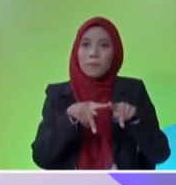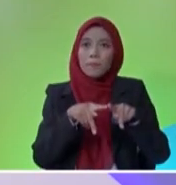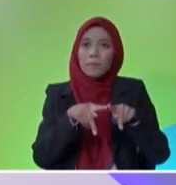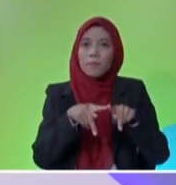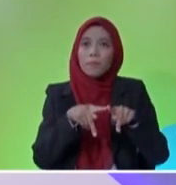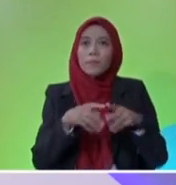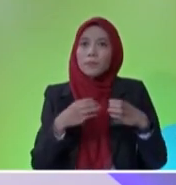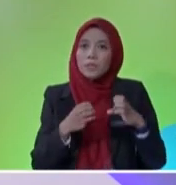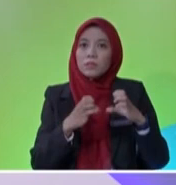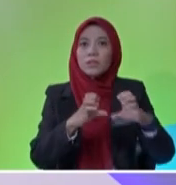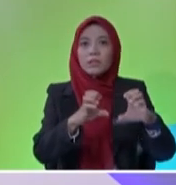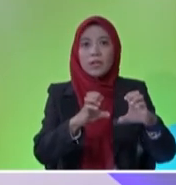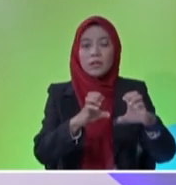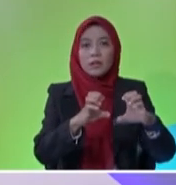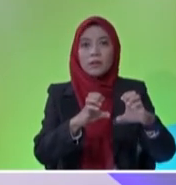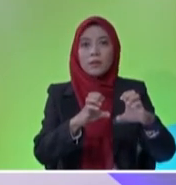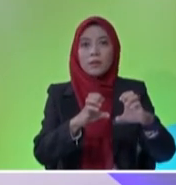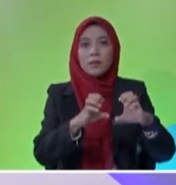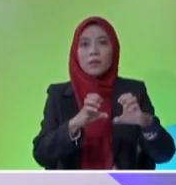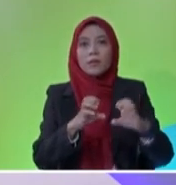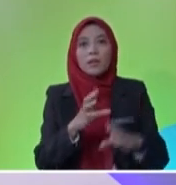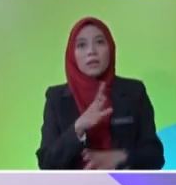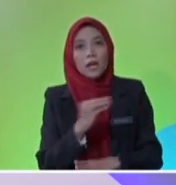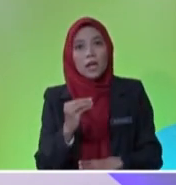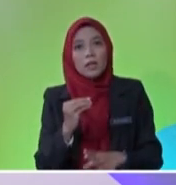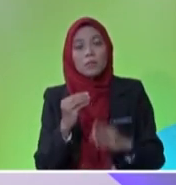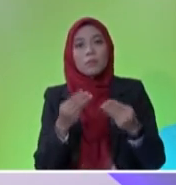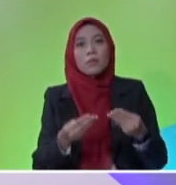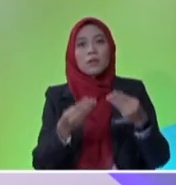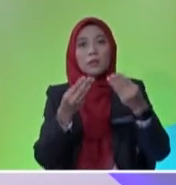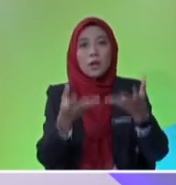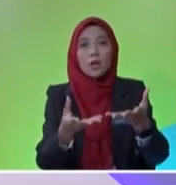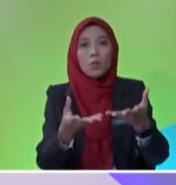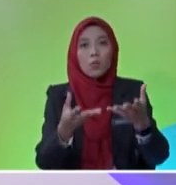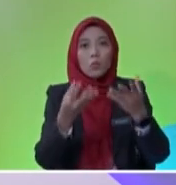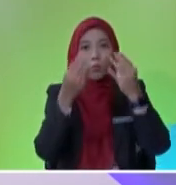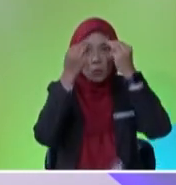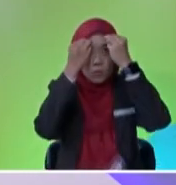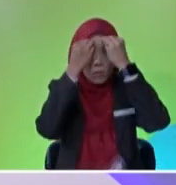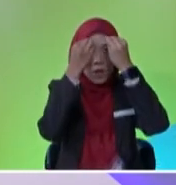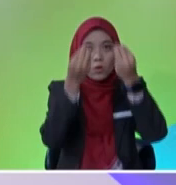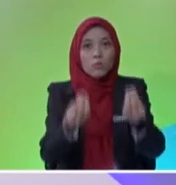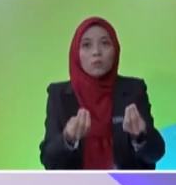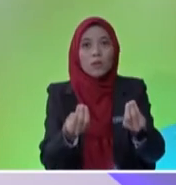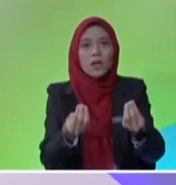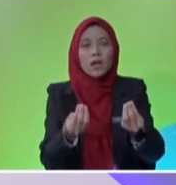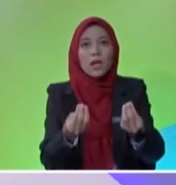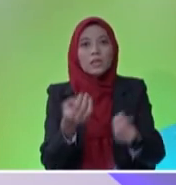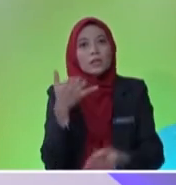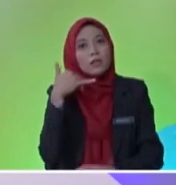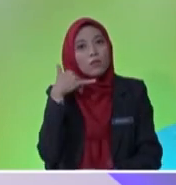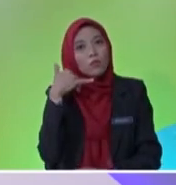Lepas itu beri maklumat maklumat yang lengkap ada seterusnya berada di atalian